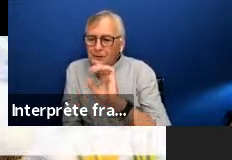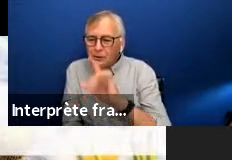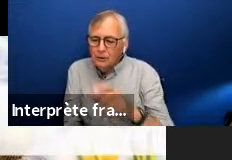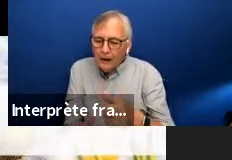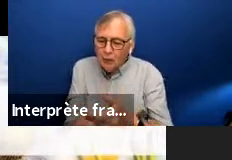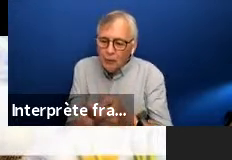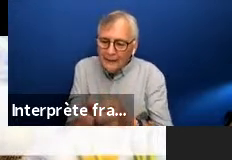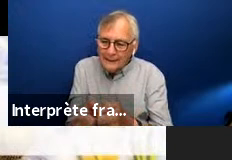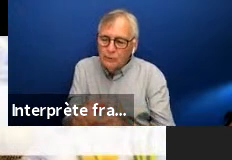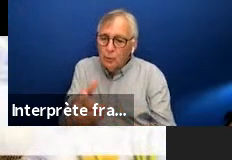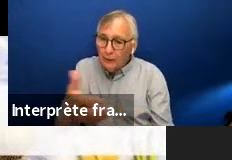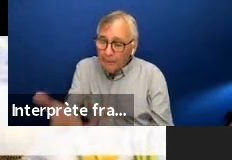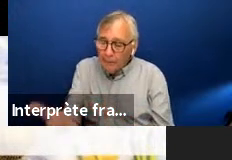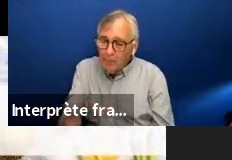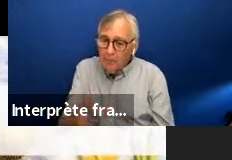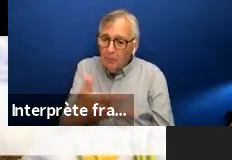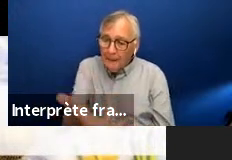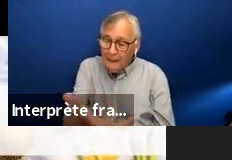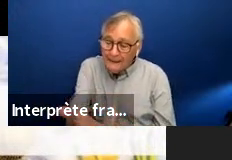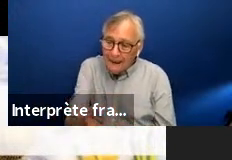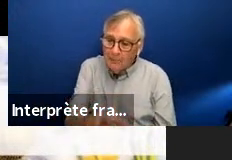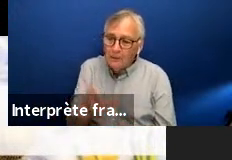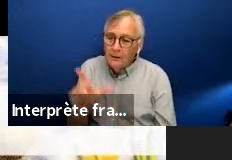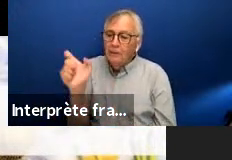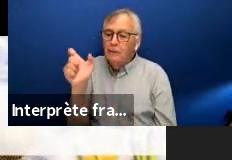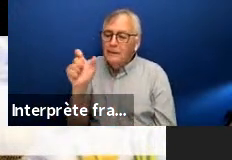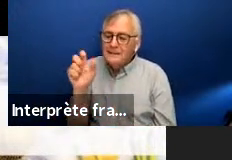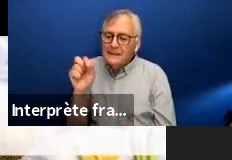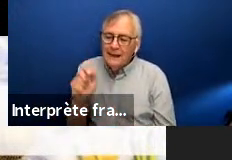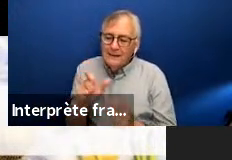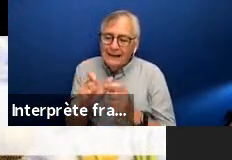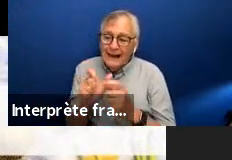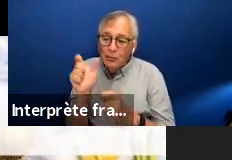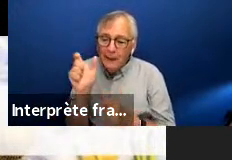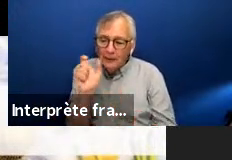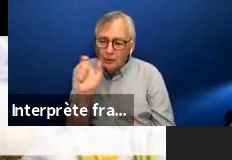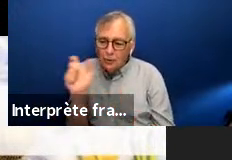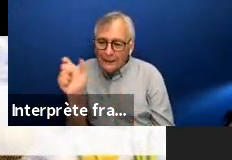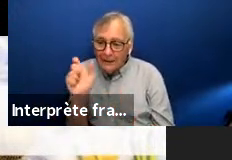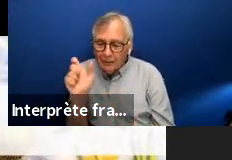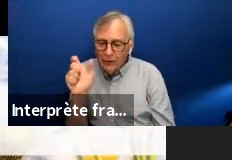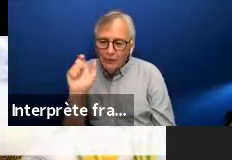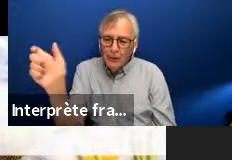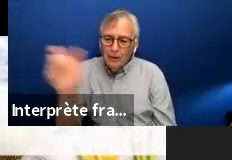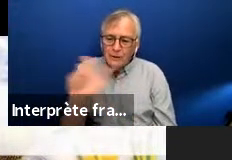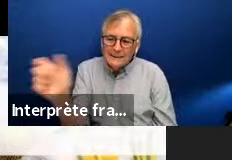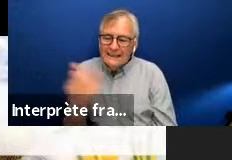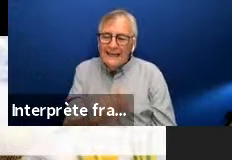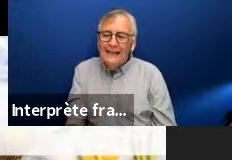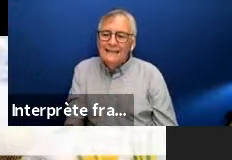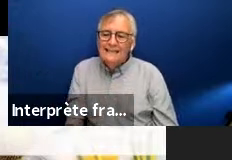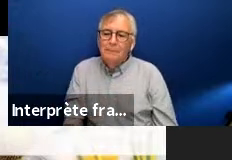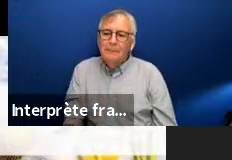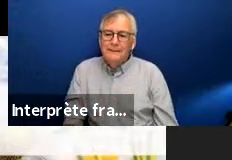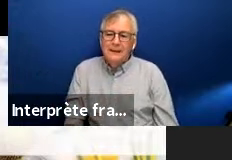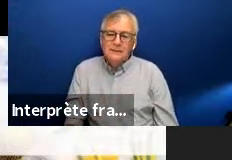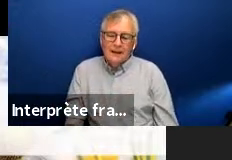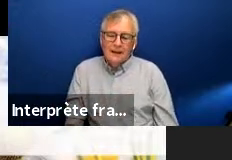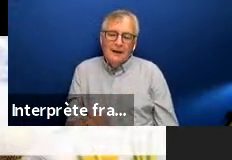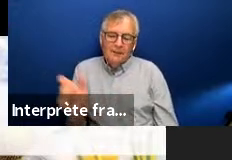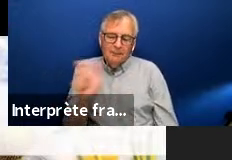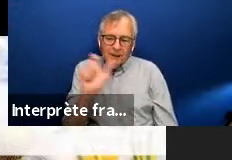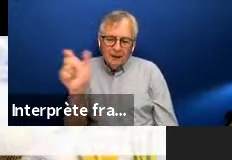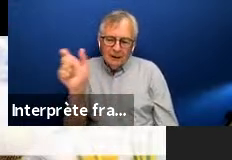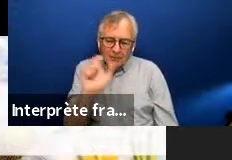la personne envoie un texto, ne répond pas et elle est à la porte, va essayer avec la lumière de son téléphone de signaler sa